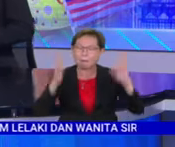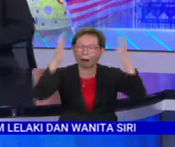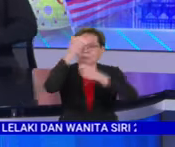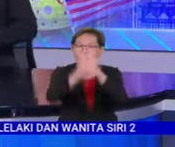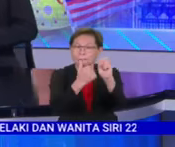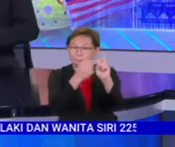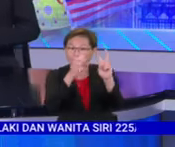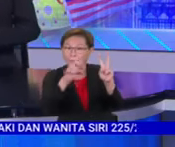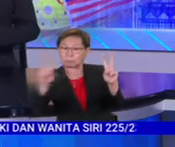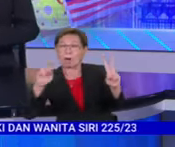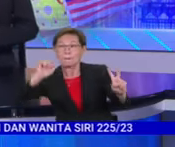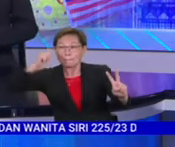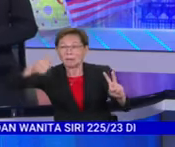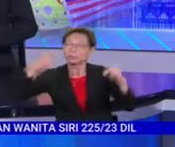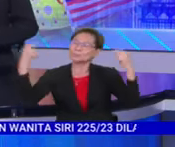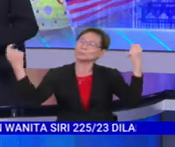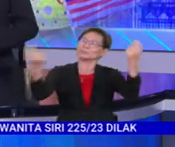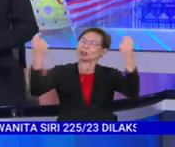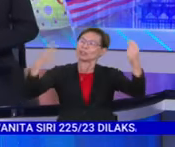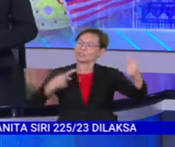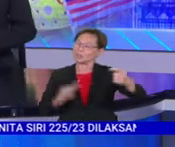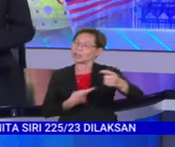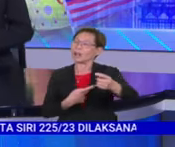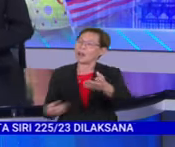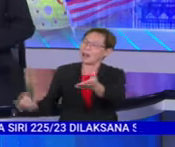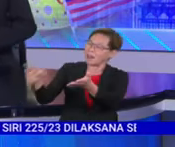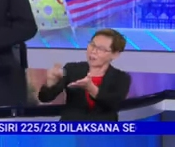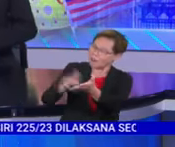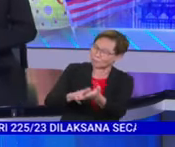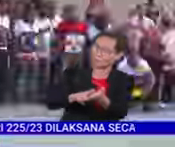disambut esok, kita ikuti laporan Atikah Maktar.